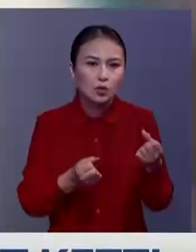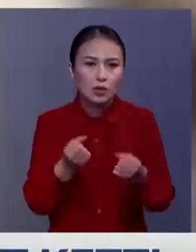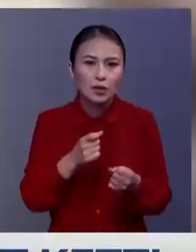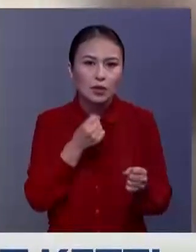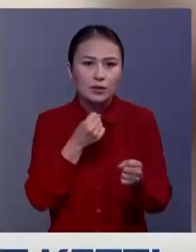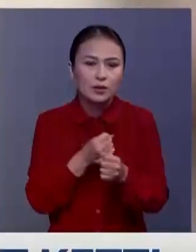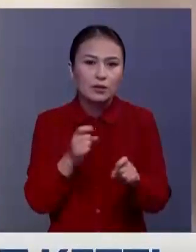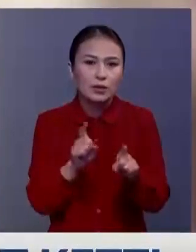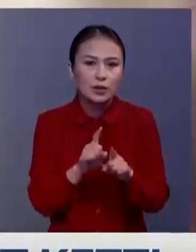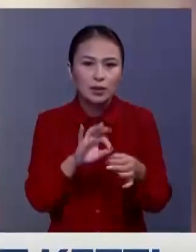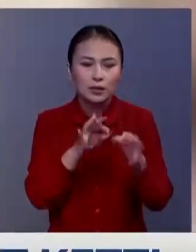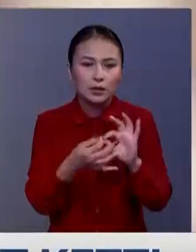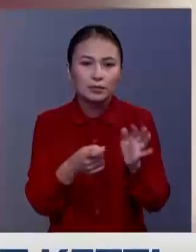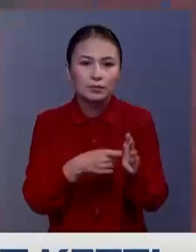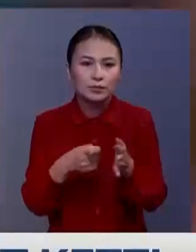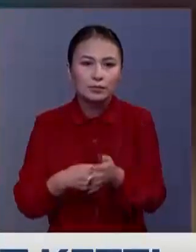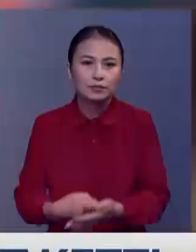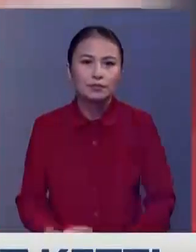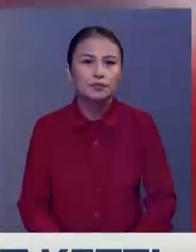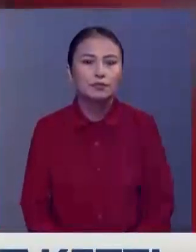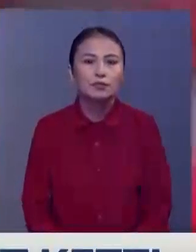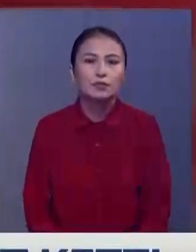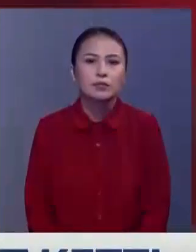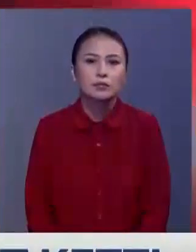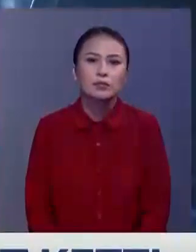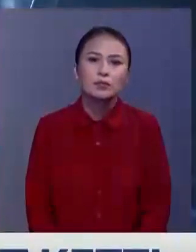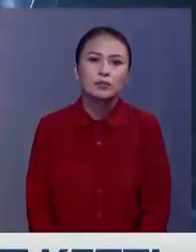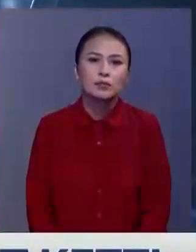Жол апатына қатысты сараптама тағайындалды.